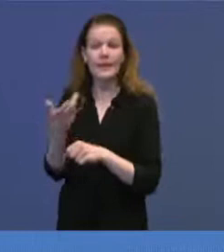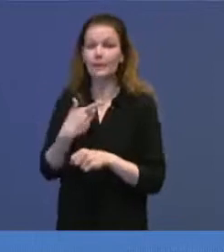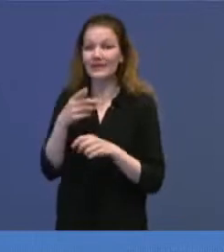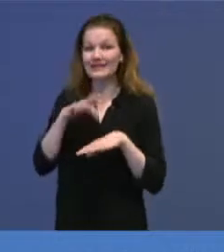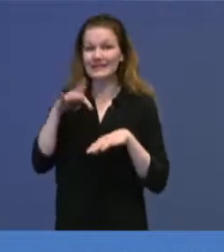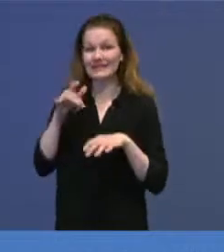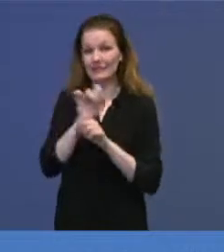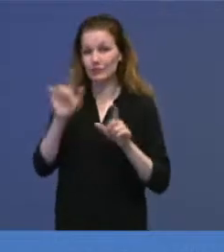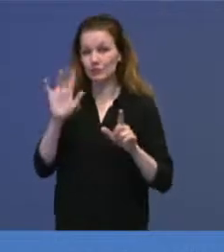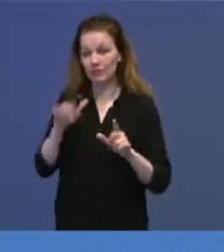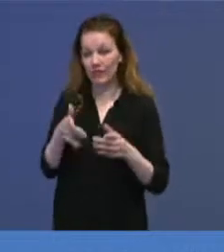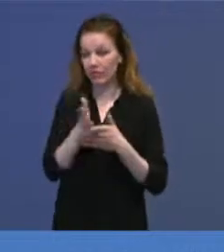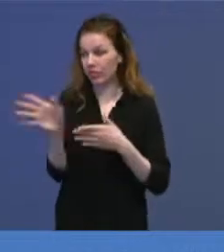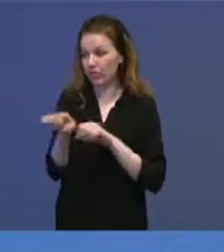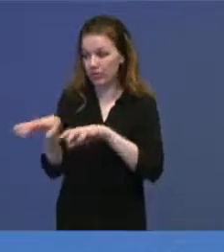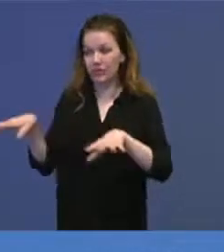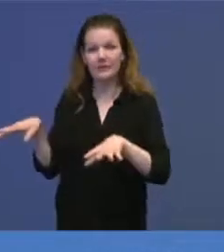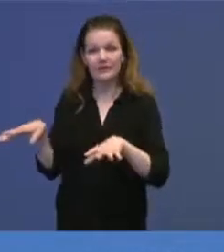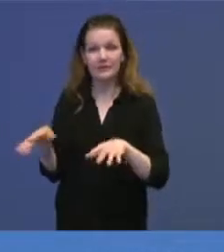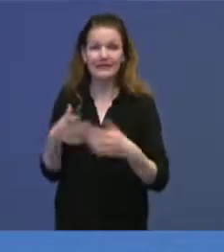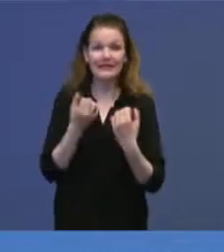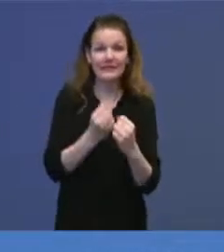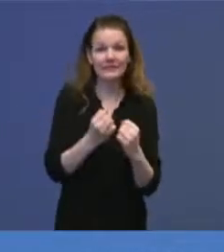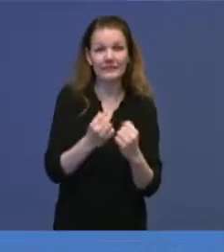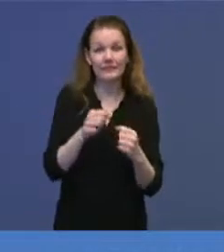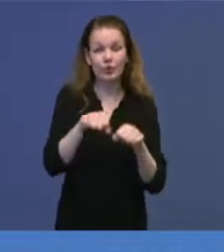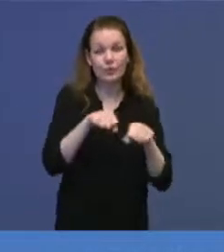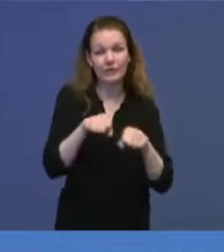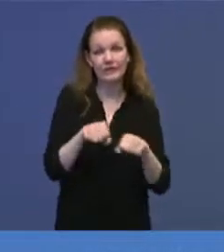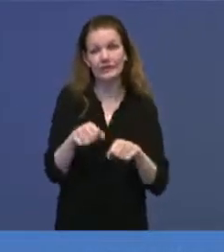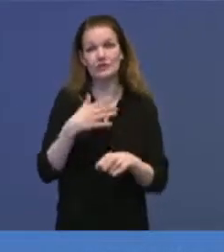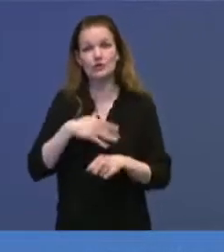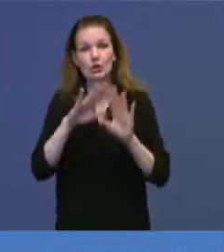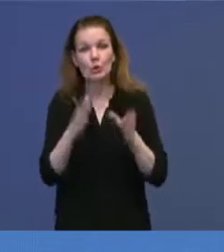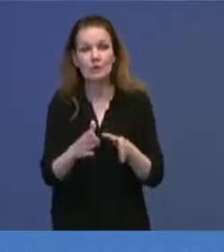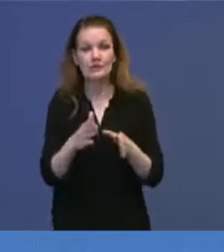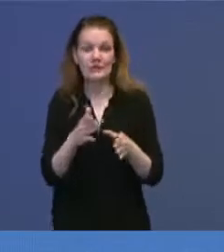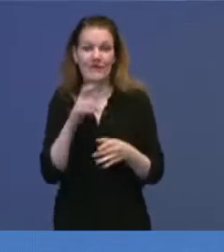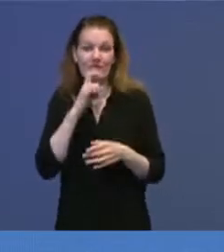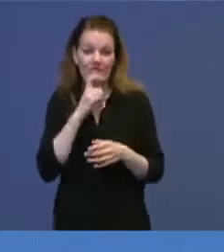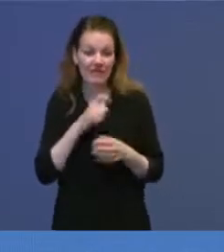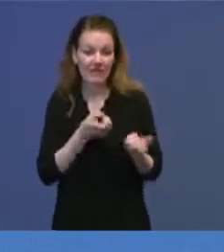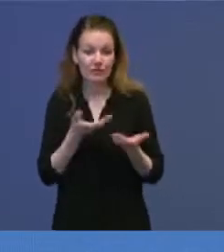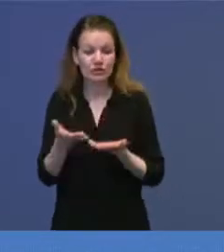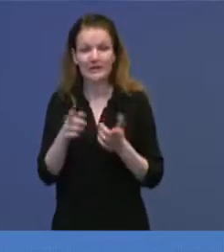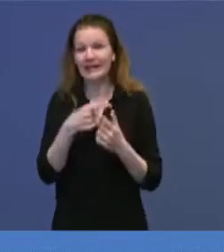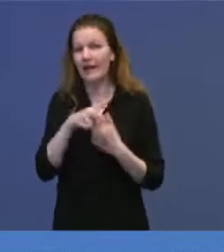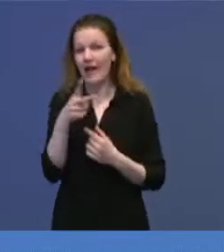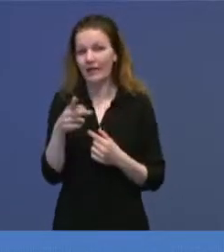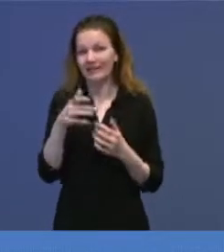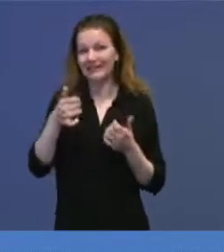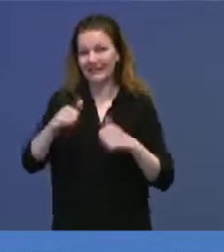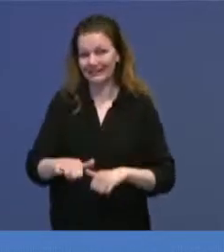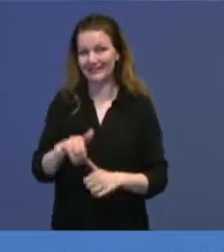avveie. Drift av kommuner, sykehus, vannforsyning eller andre kritiske samfunnsfunksjoner kan bli satt ut av